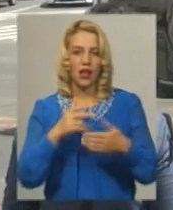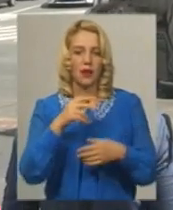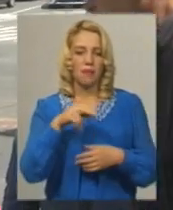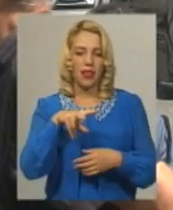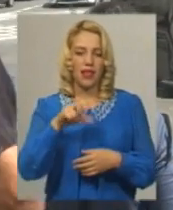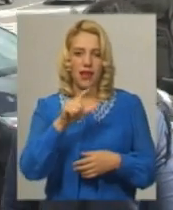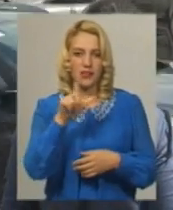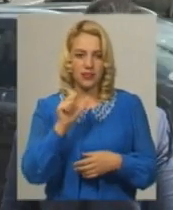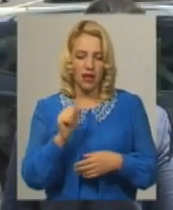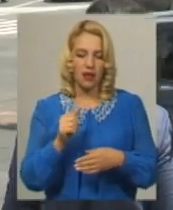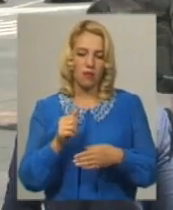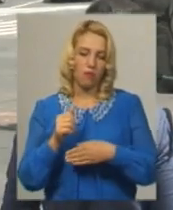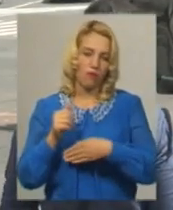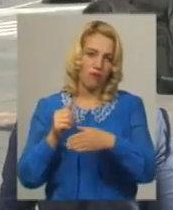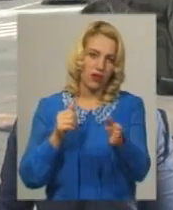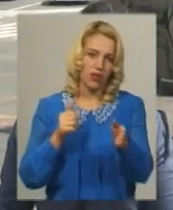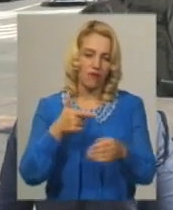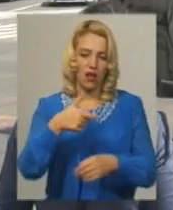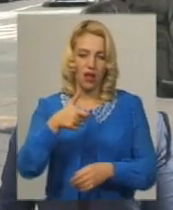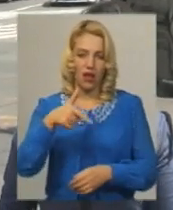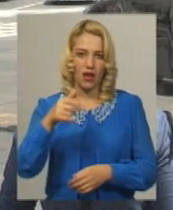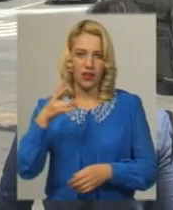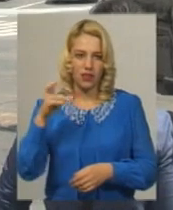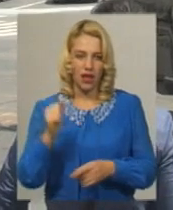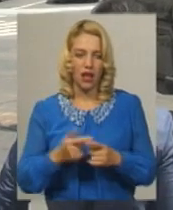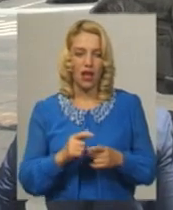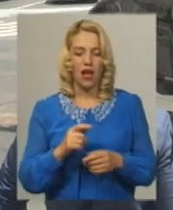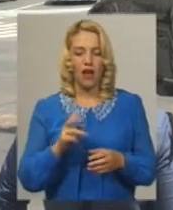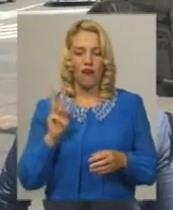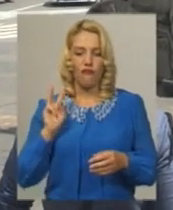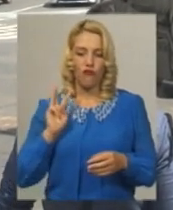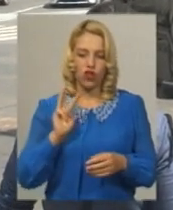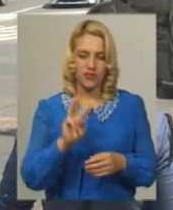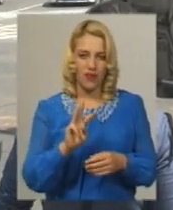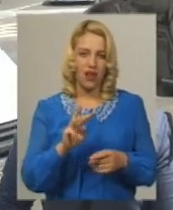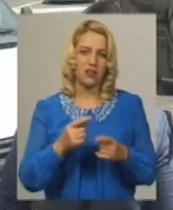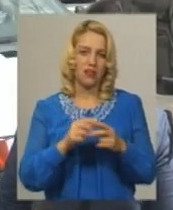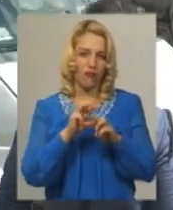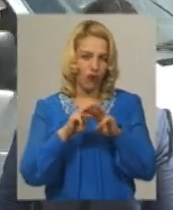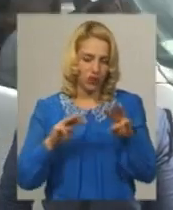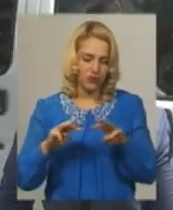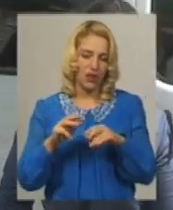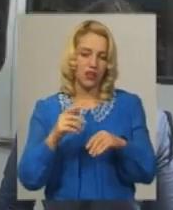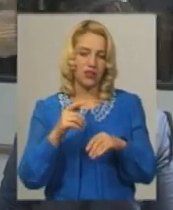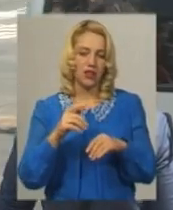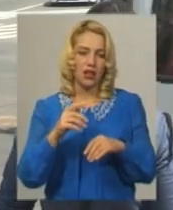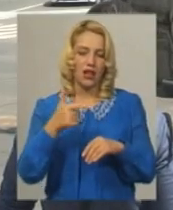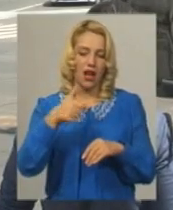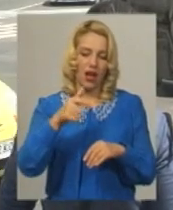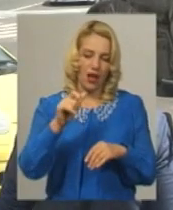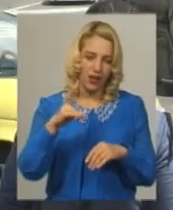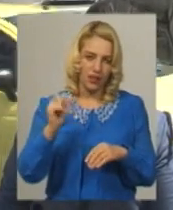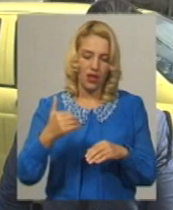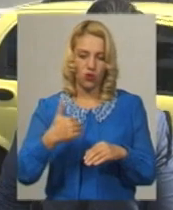на вулицю Гагаріна. Автомобіль «Фольксваген Туарег» рухався з вулиці Гагаріна і зі слів очевидців мав повертати